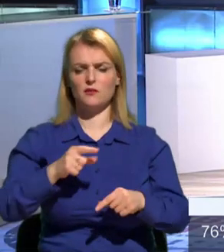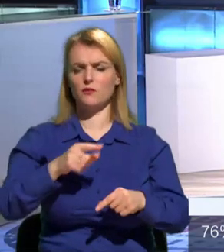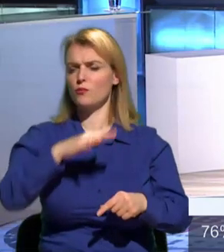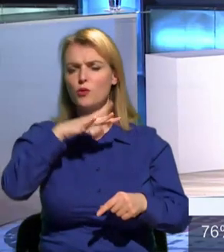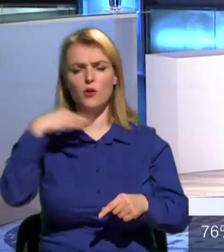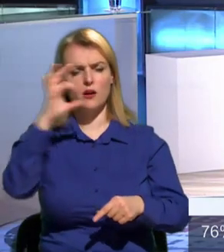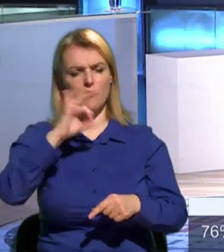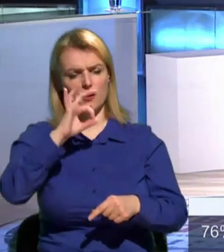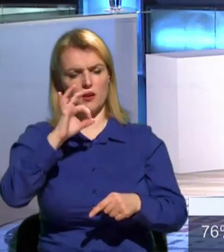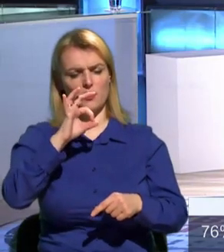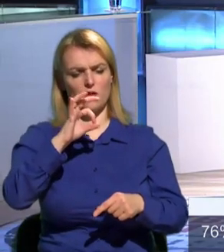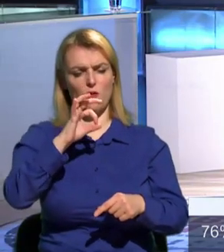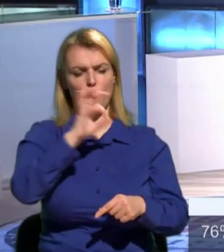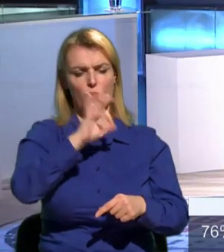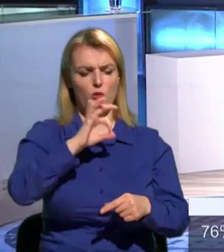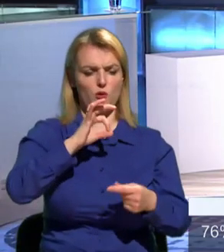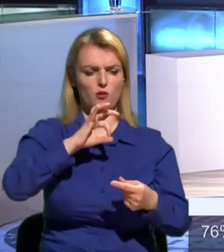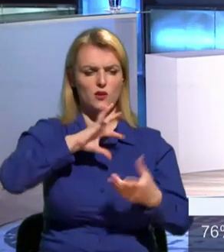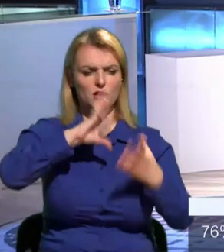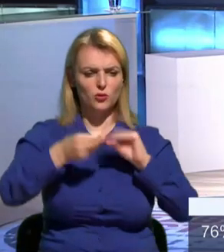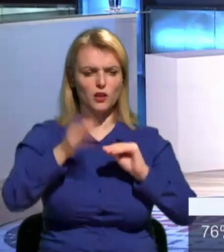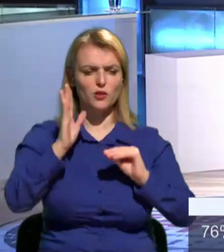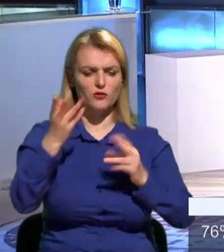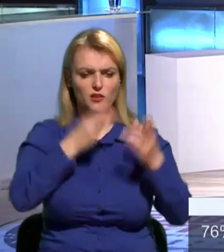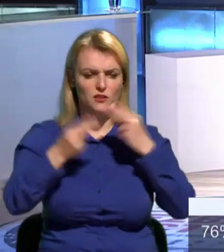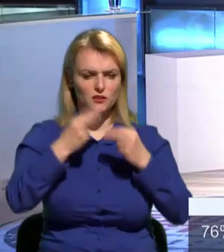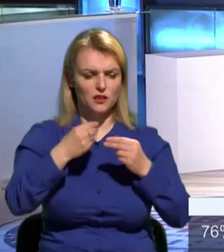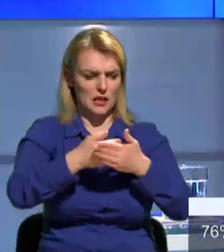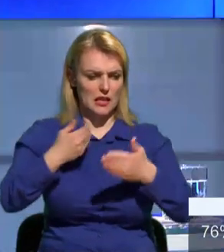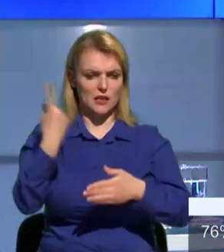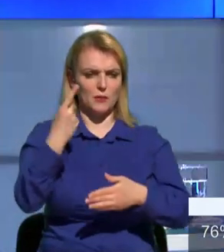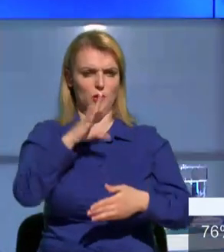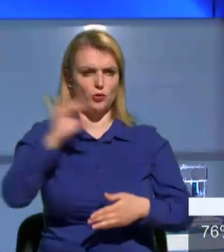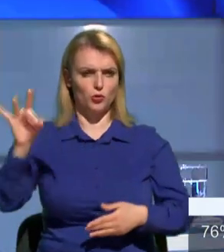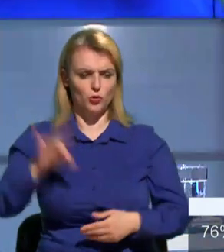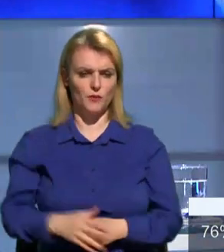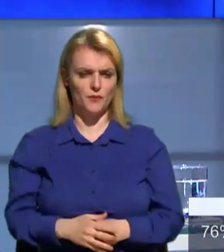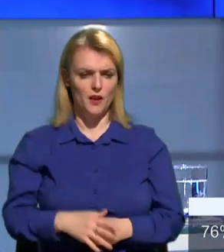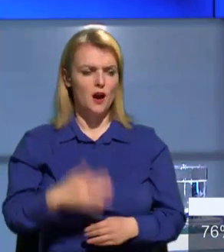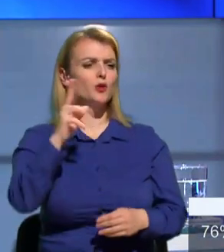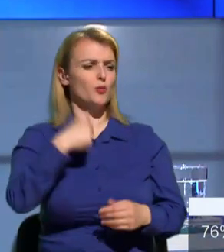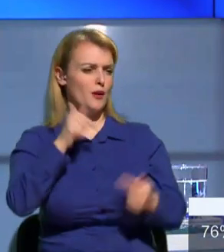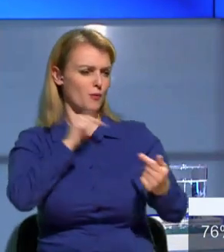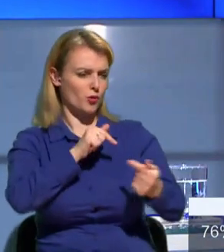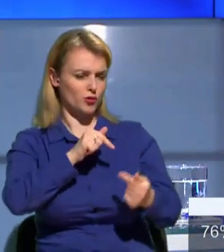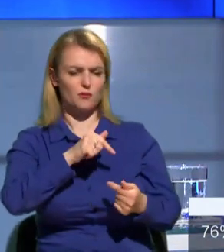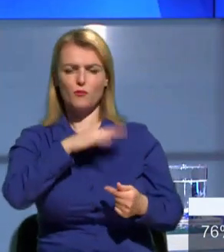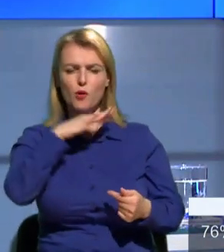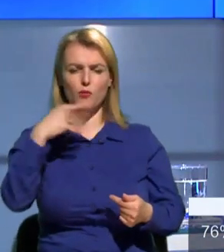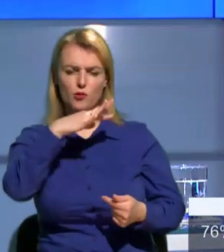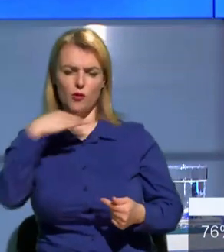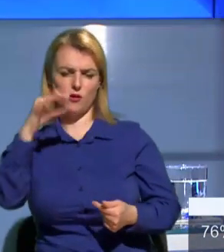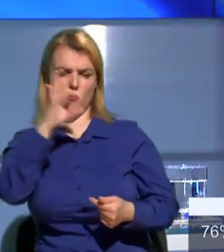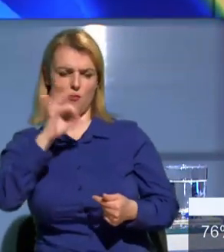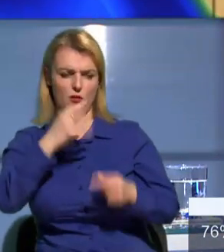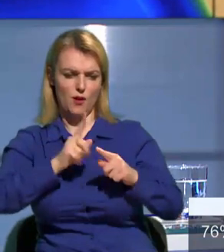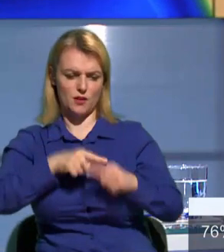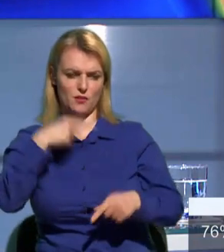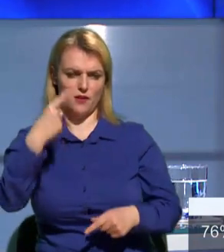înainte de turul întâi. Oponenții mei politici spuneau că vor fi fraudate. Au uitat de acest lucru după ce au văzut că sunt cu câteva procente în